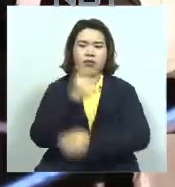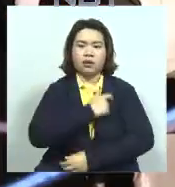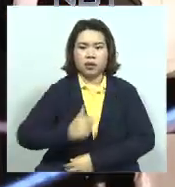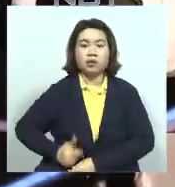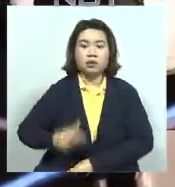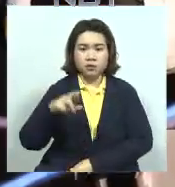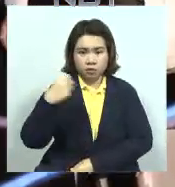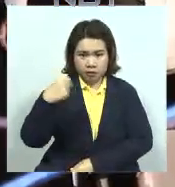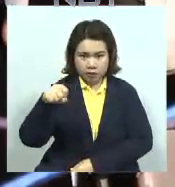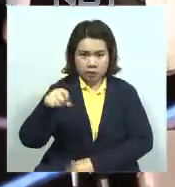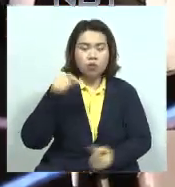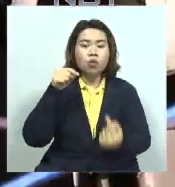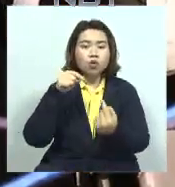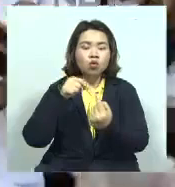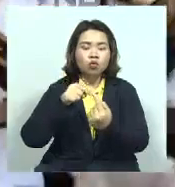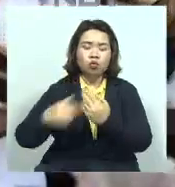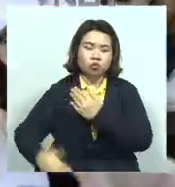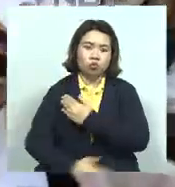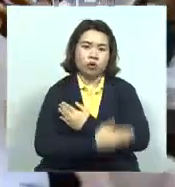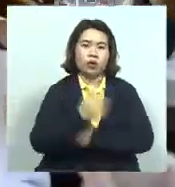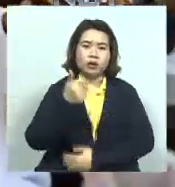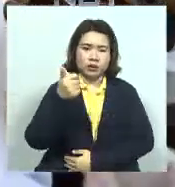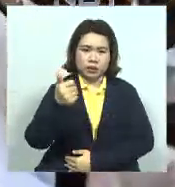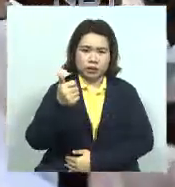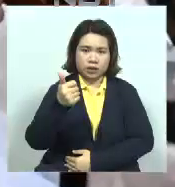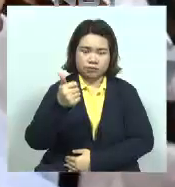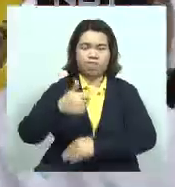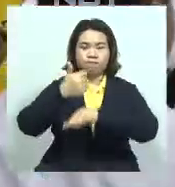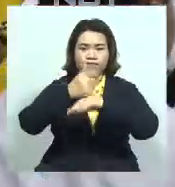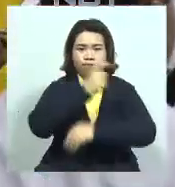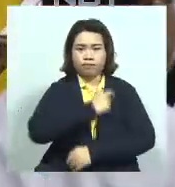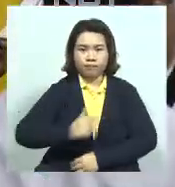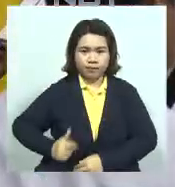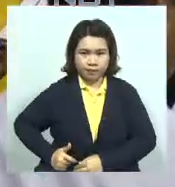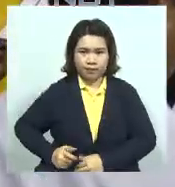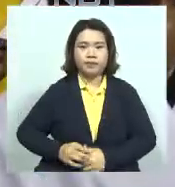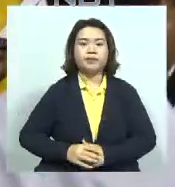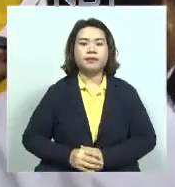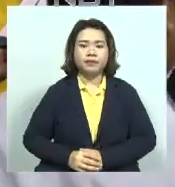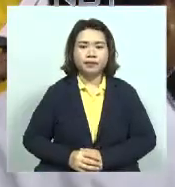จ้าอยู่หัวเนื่องในโอกาสมหามงคลพระราชพิธีบรมราชาภิเษกครับ